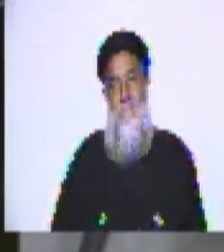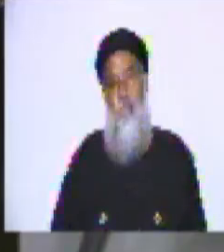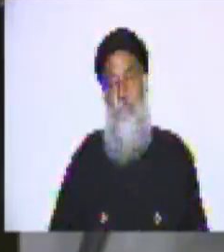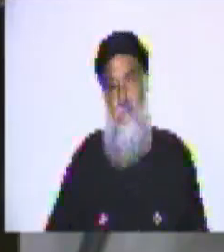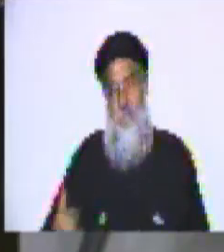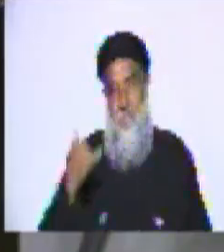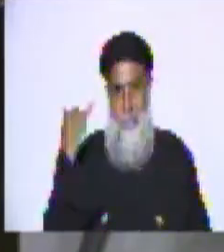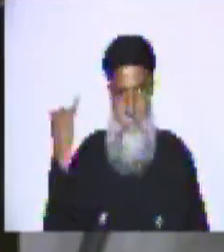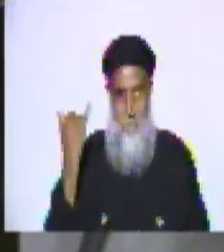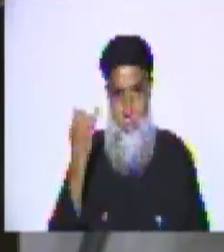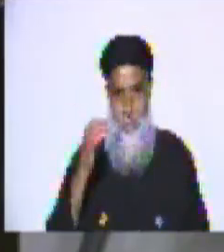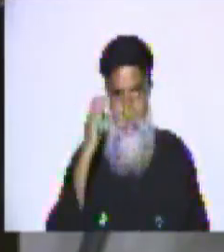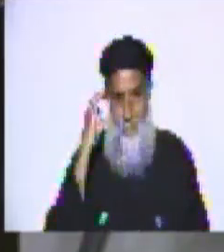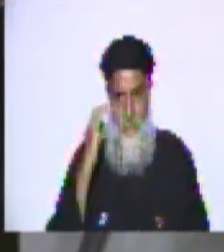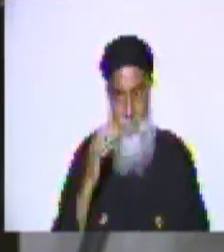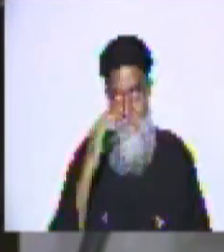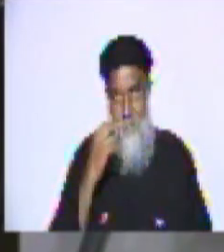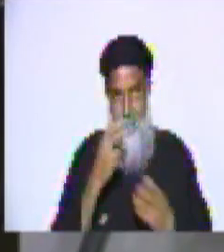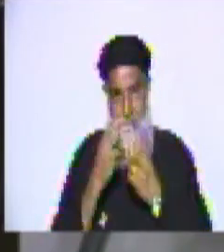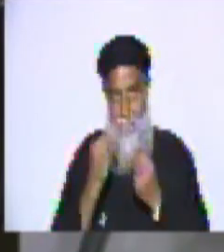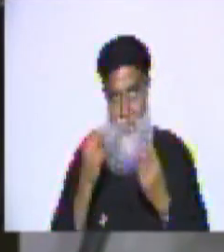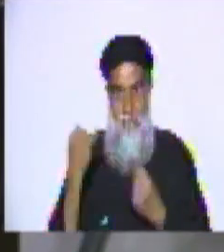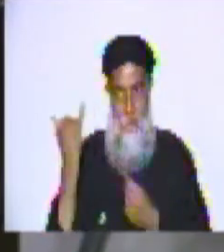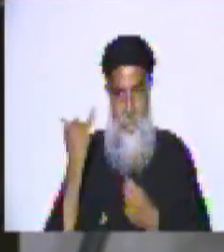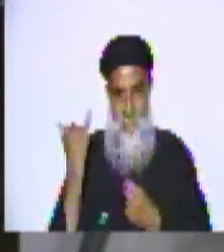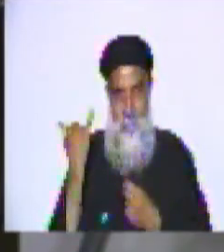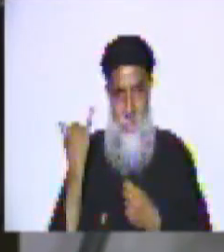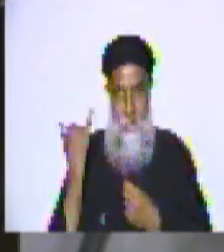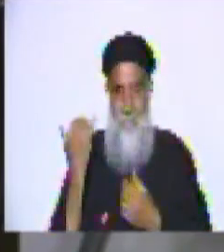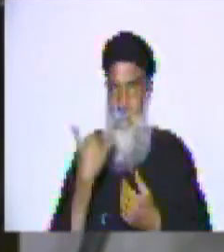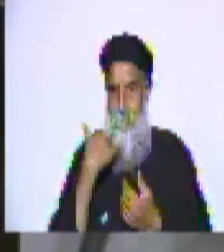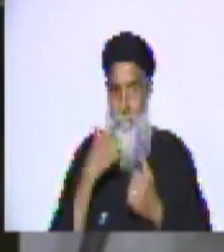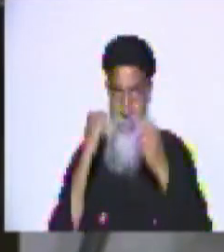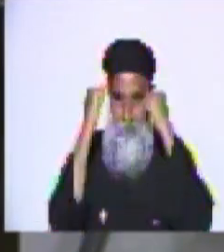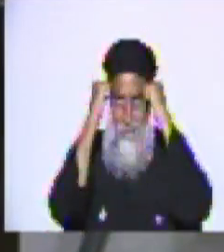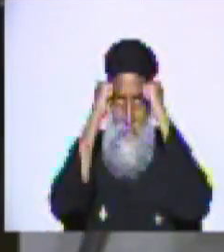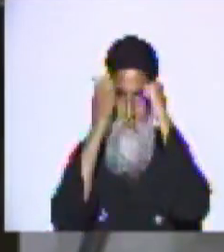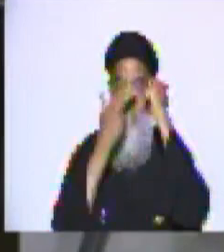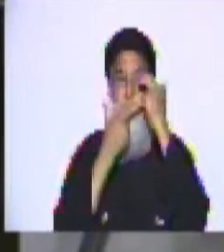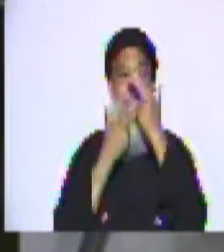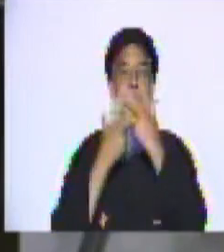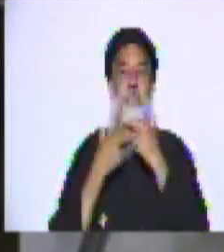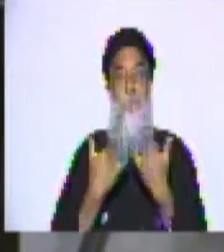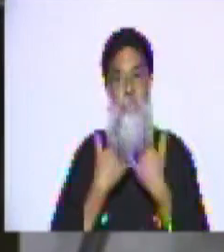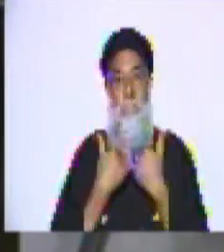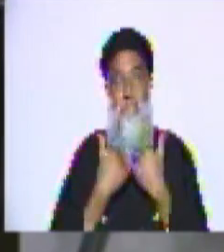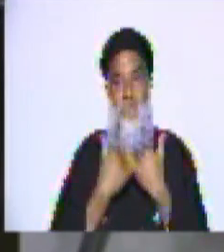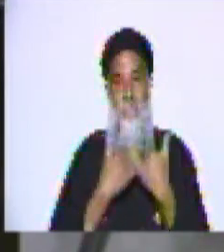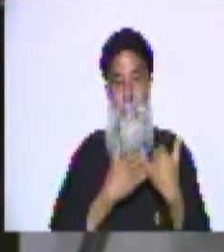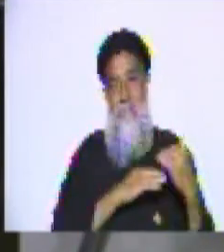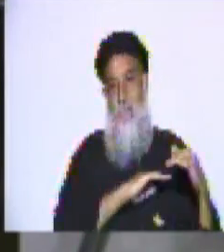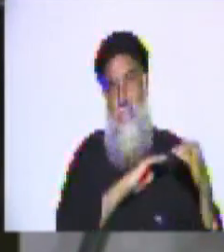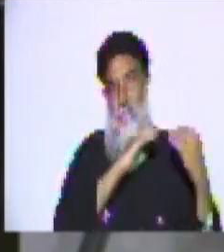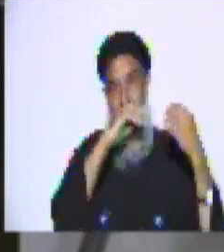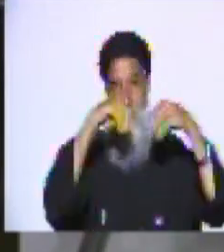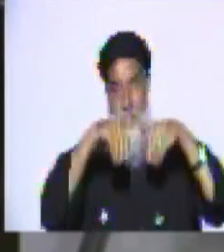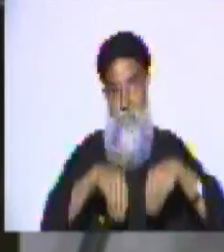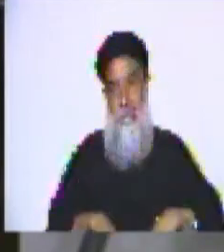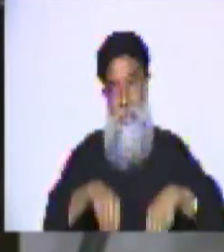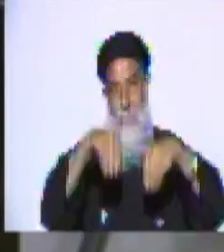يعني مهم جدا إن احنا نوضح إن بدون توبة ما يقدرش يتعمد بالنسبة